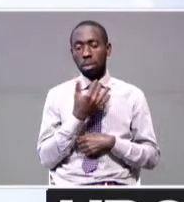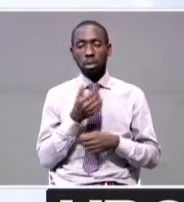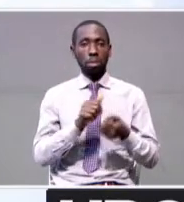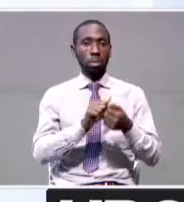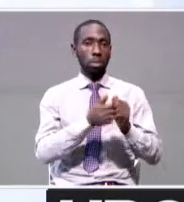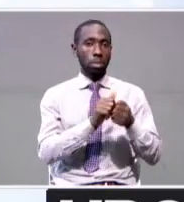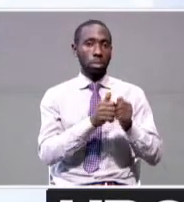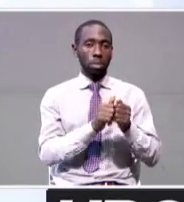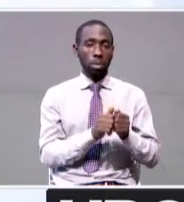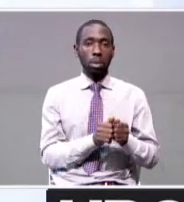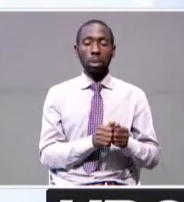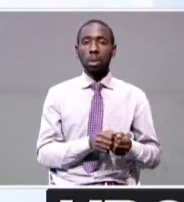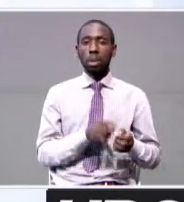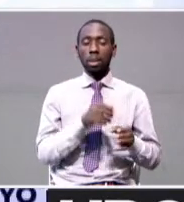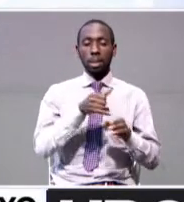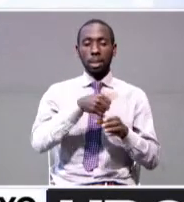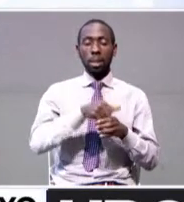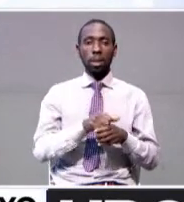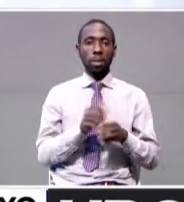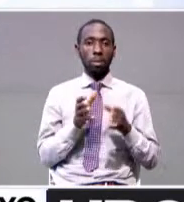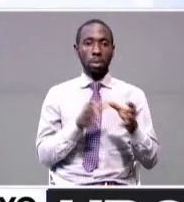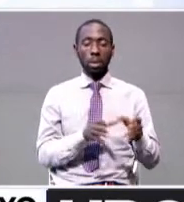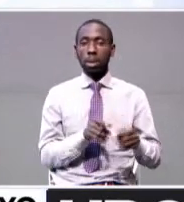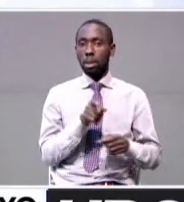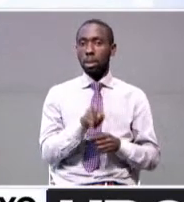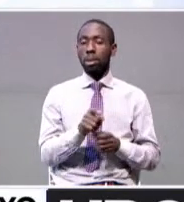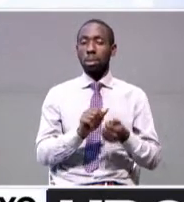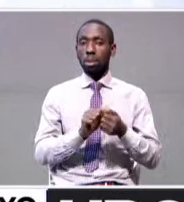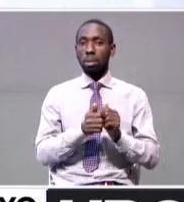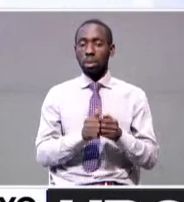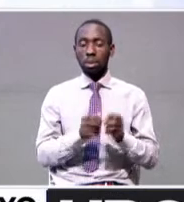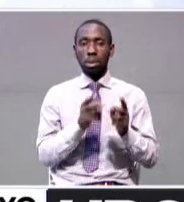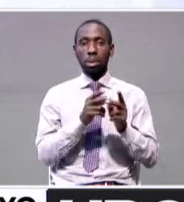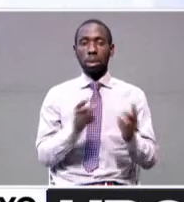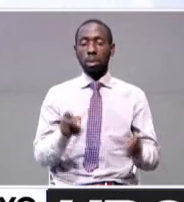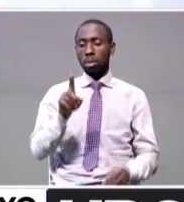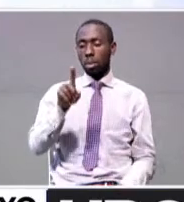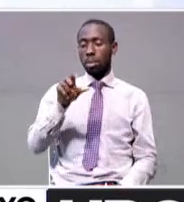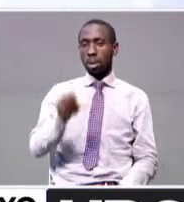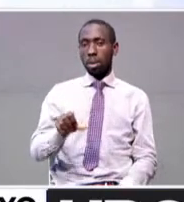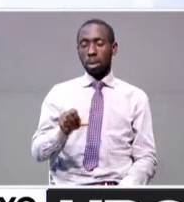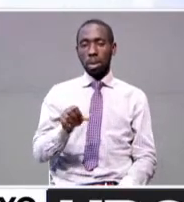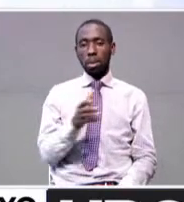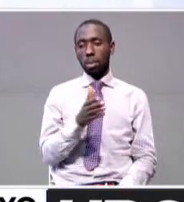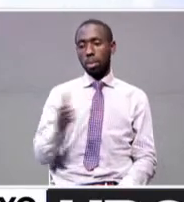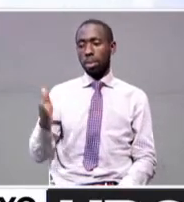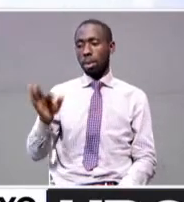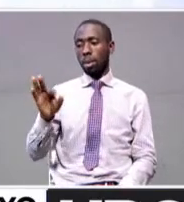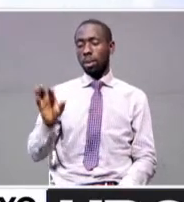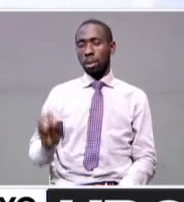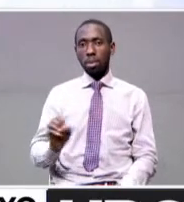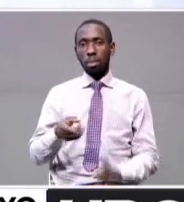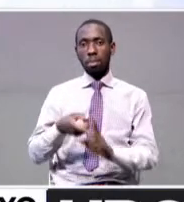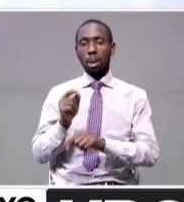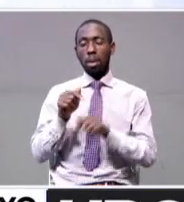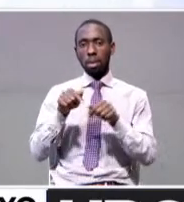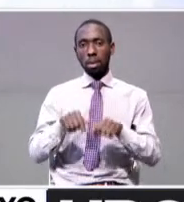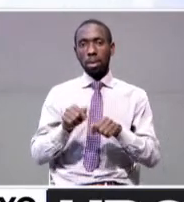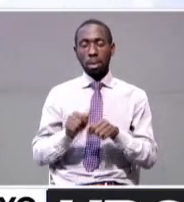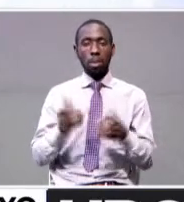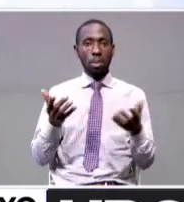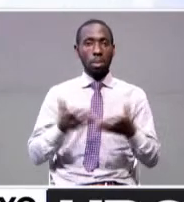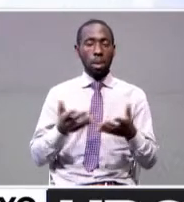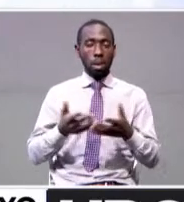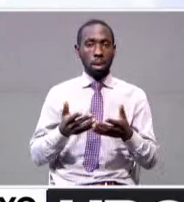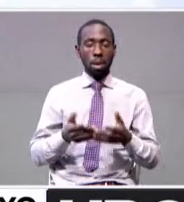gw'16 ziyite Interforces. Empaka zino zaakutandika nga 19 okutuuka nga 30 omwezi guno ku kkuumiro